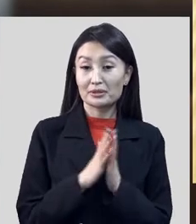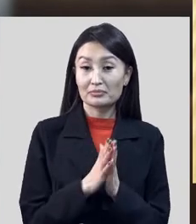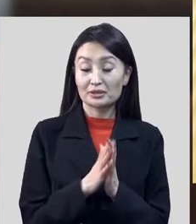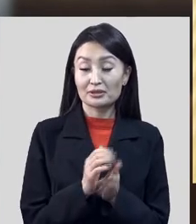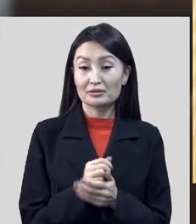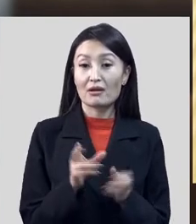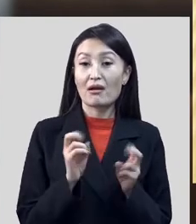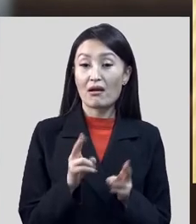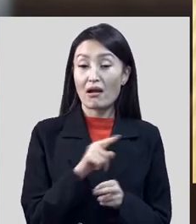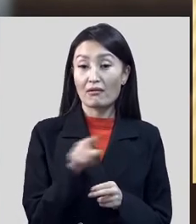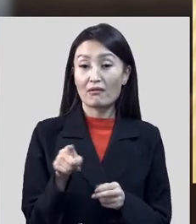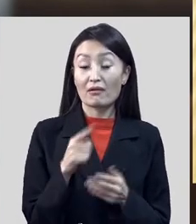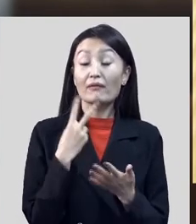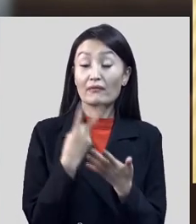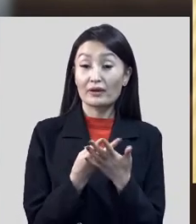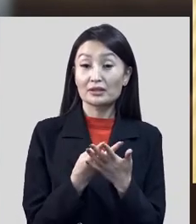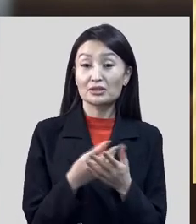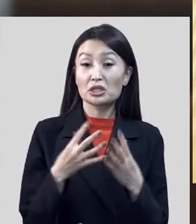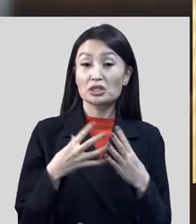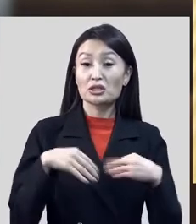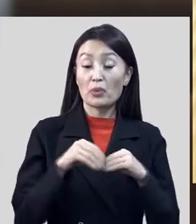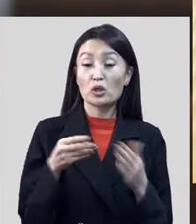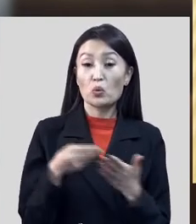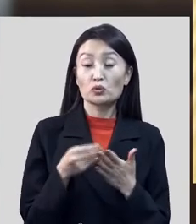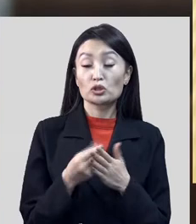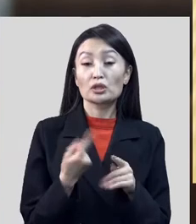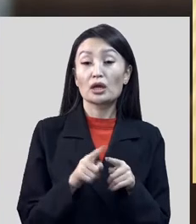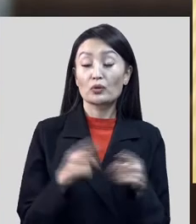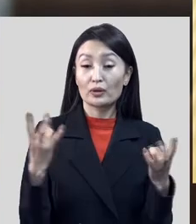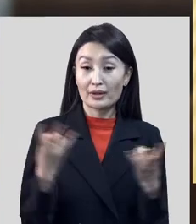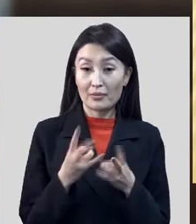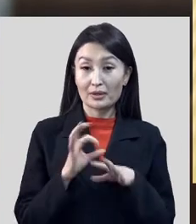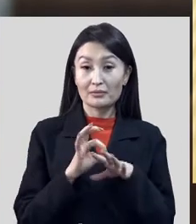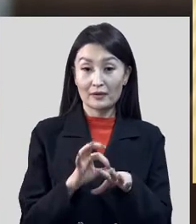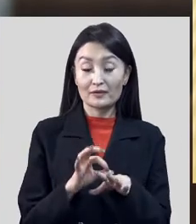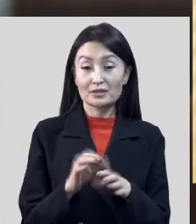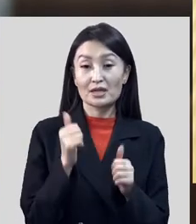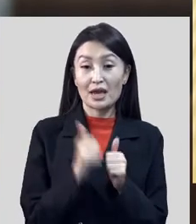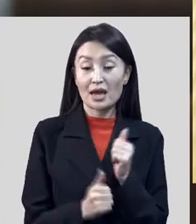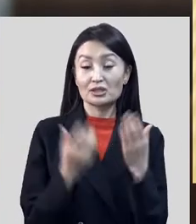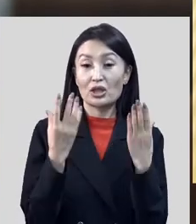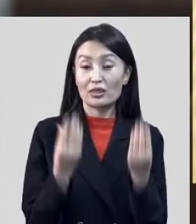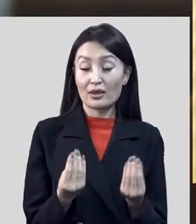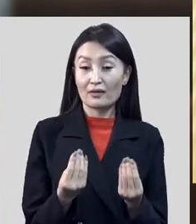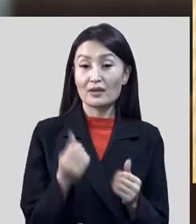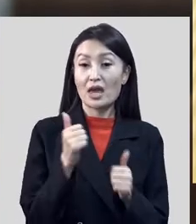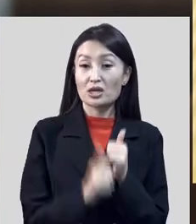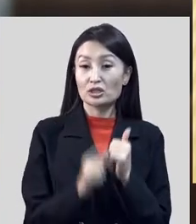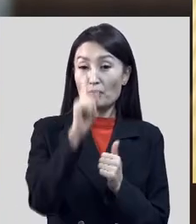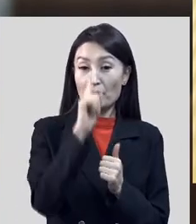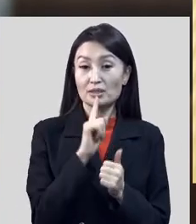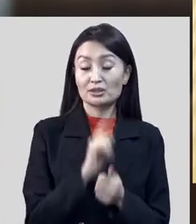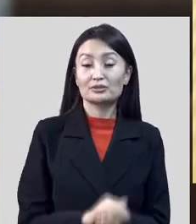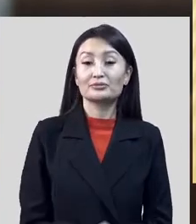как вы выглядит семейный бюджет который необходимо ввести ежедневно ежемесячно